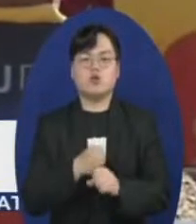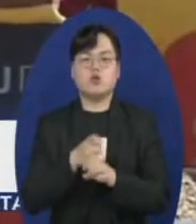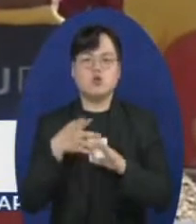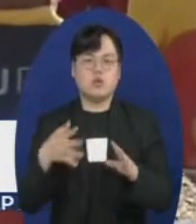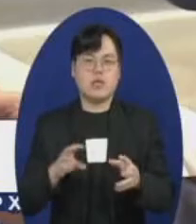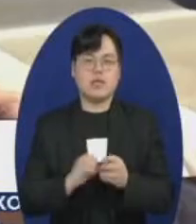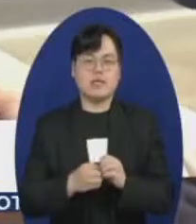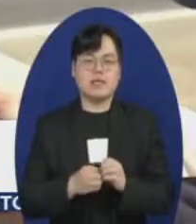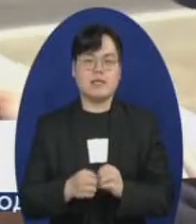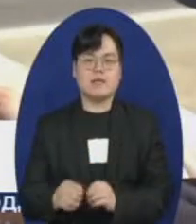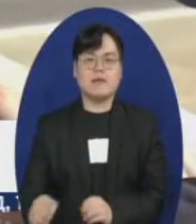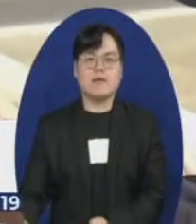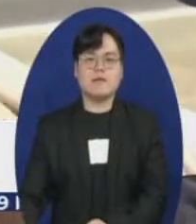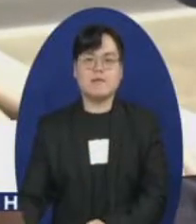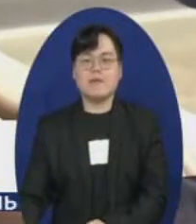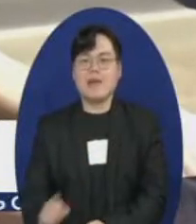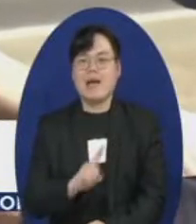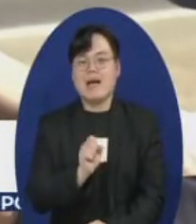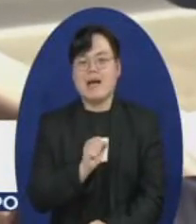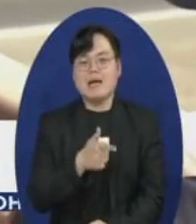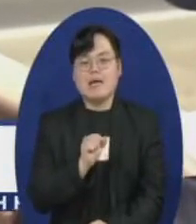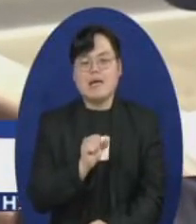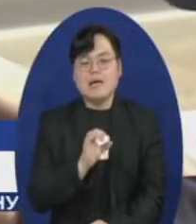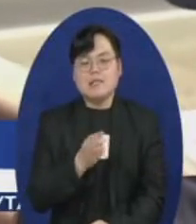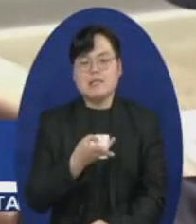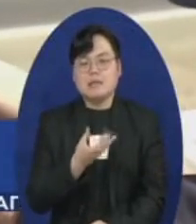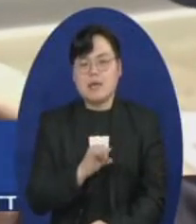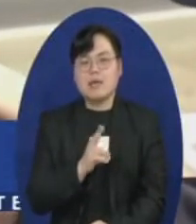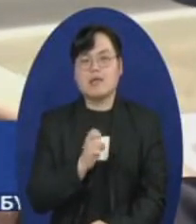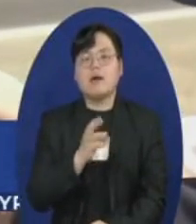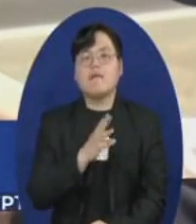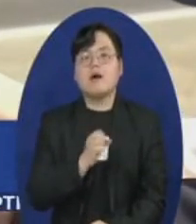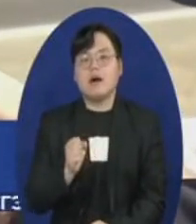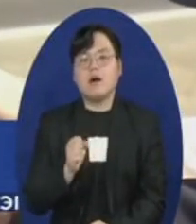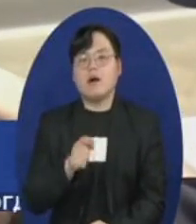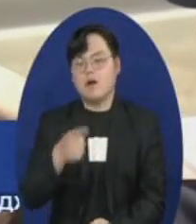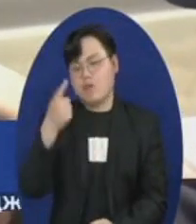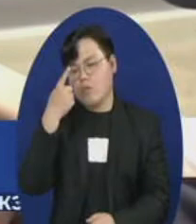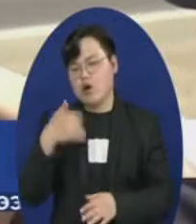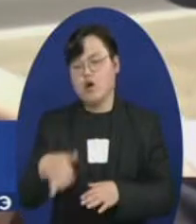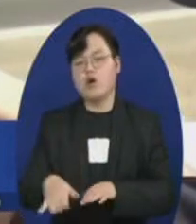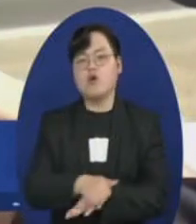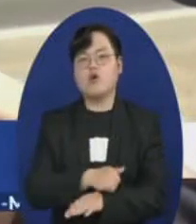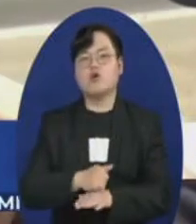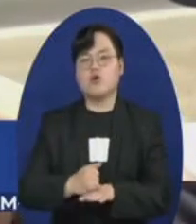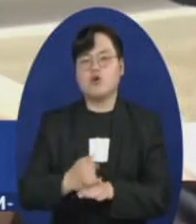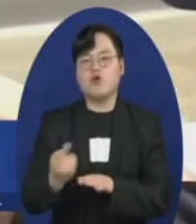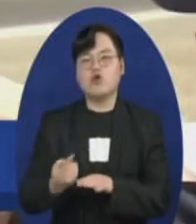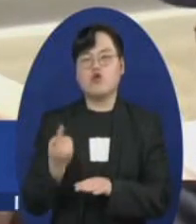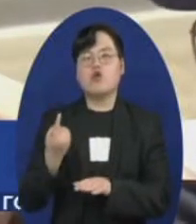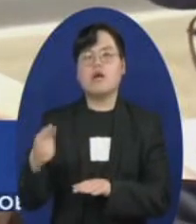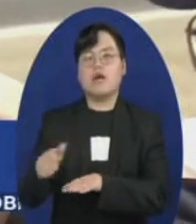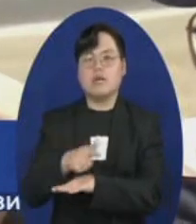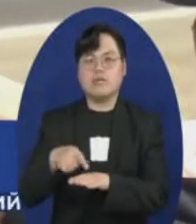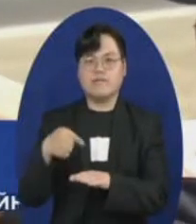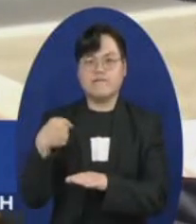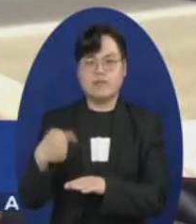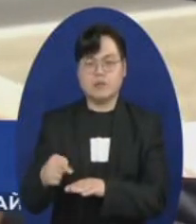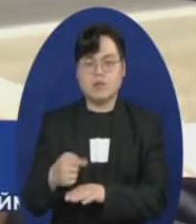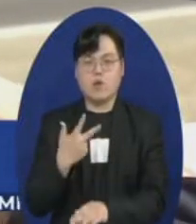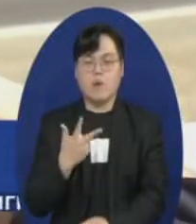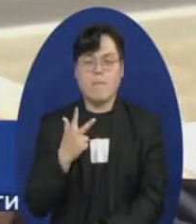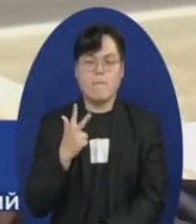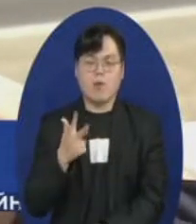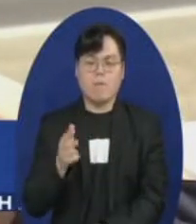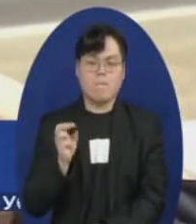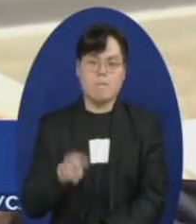жилийн хугацаанд барьсан байна. Загастан даваа Монгол улсын хэмжээд өндөр гэдгээрээ 3 дугаарт ордог. Орой